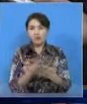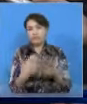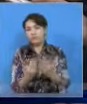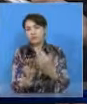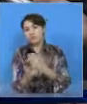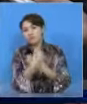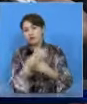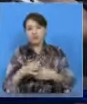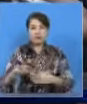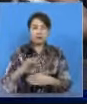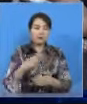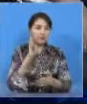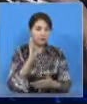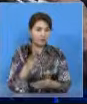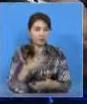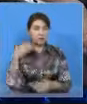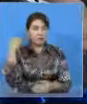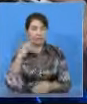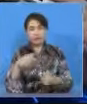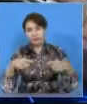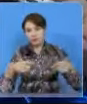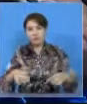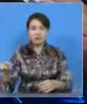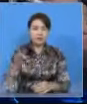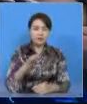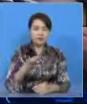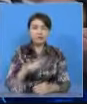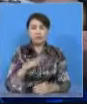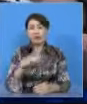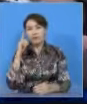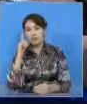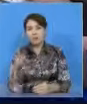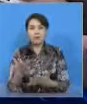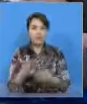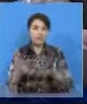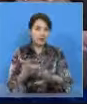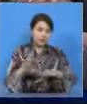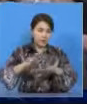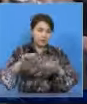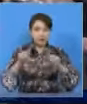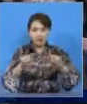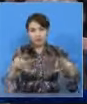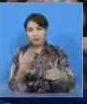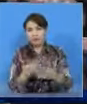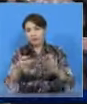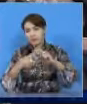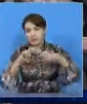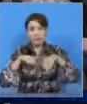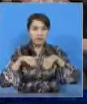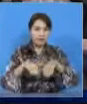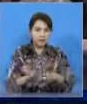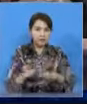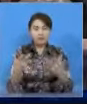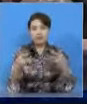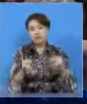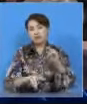приезжает с районов, есть и те, кто приехал в Актобе с других регионов. Несомненно, это дает нагрузку на школы, но эту проблему мы решаем.